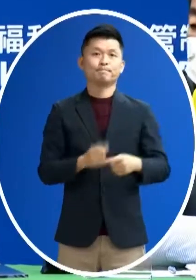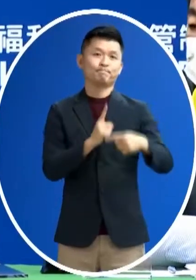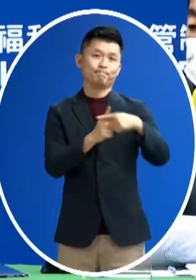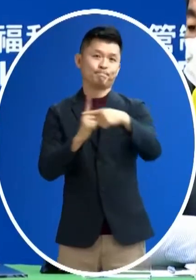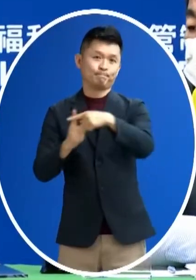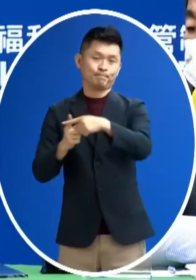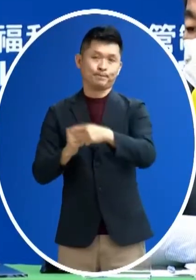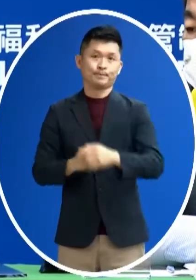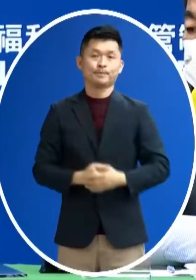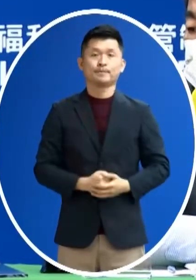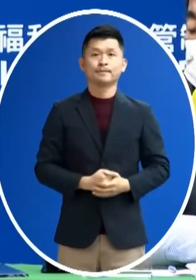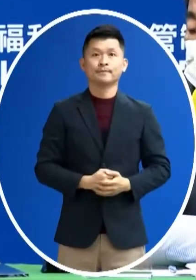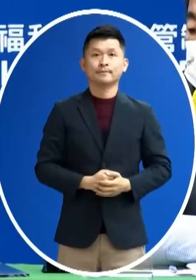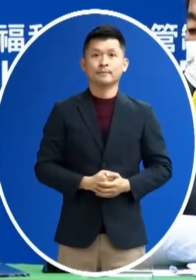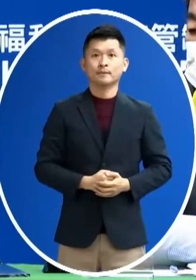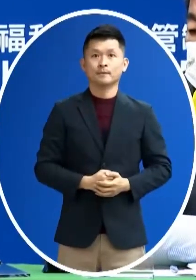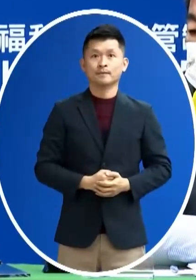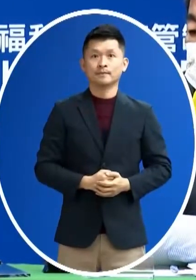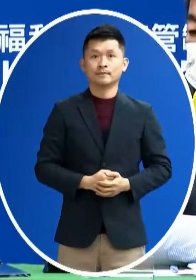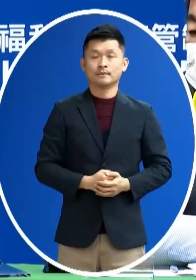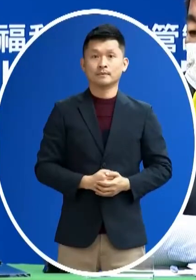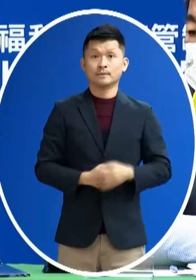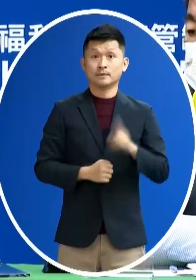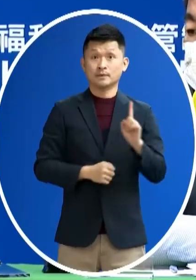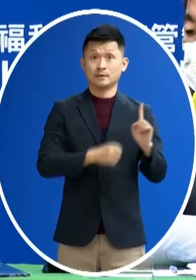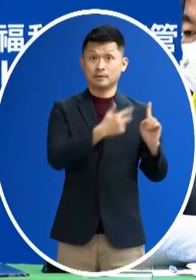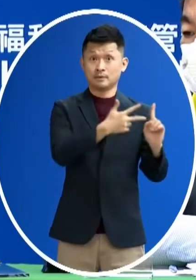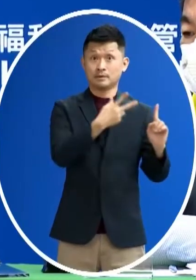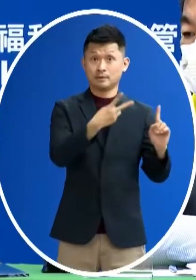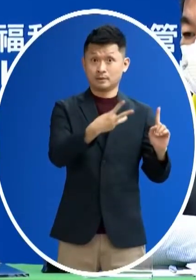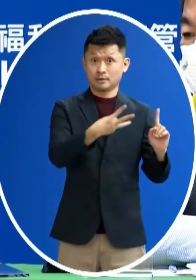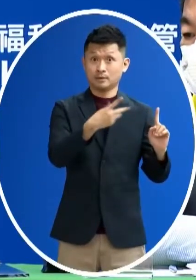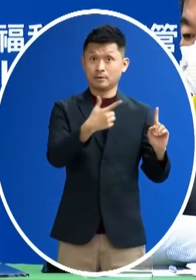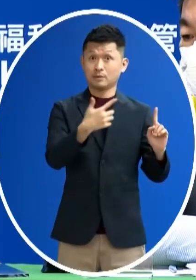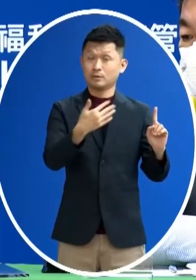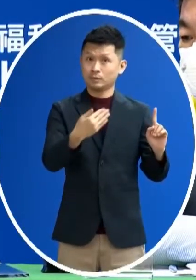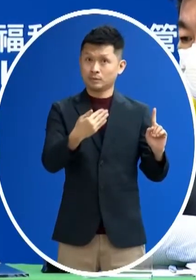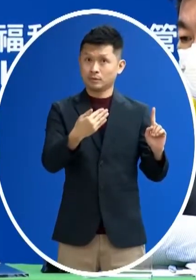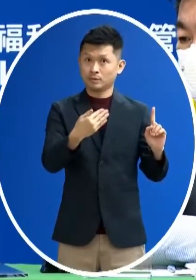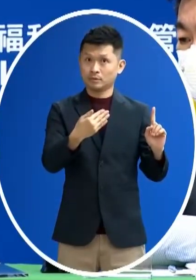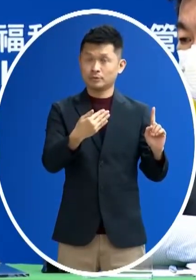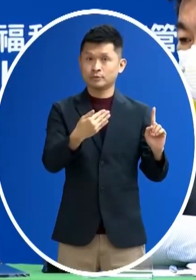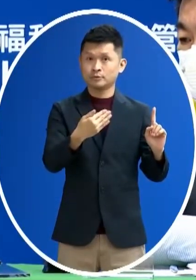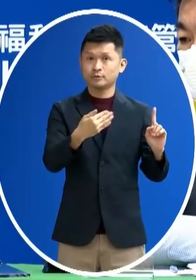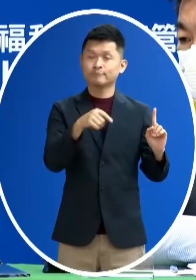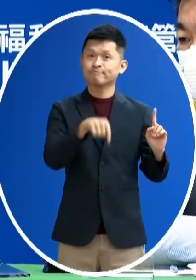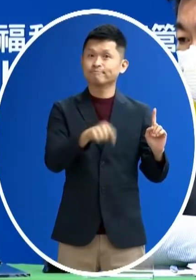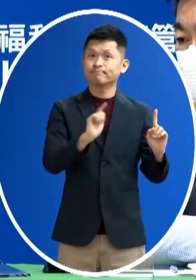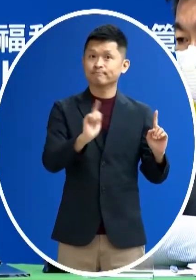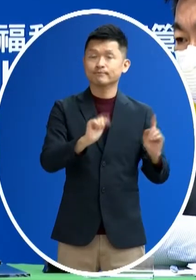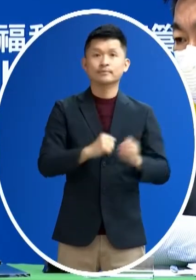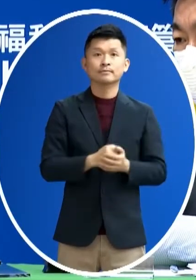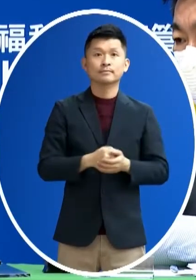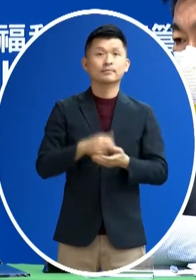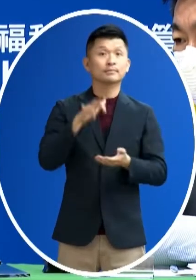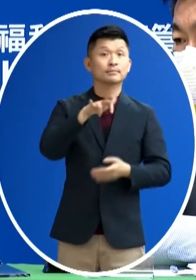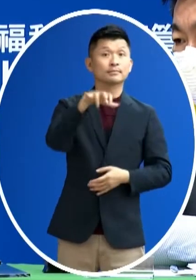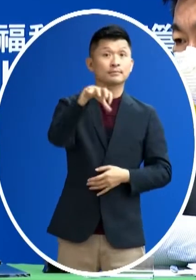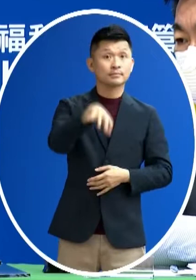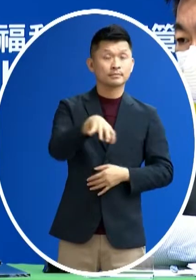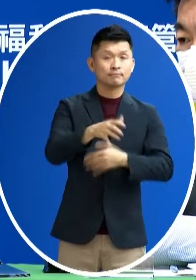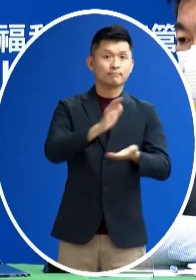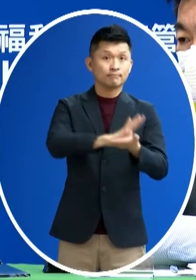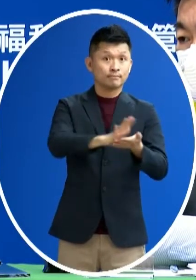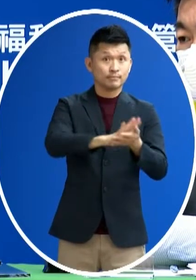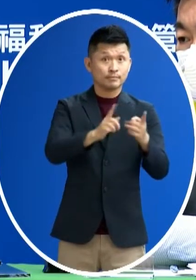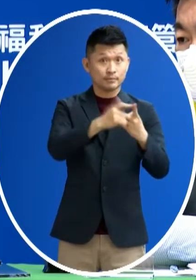的 家人，那17369大家记得应该是从我们的这个机场的清洁人